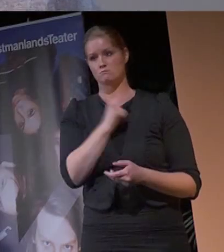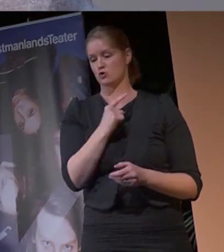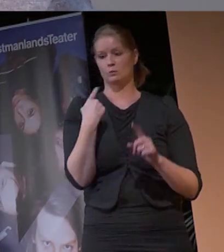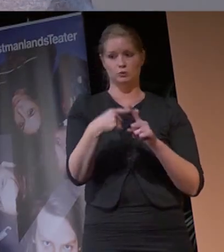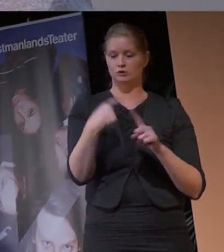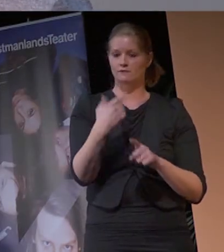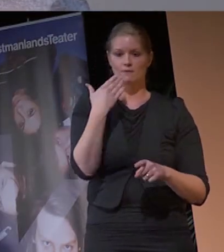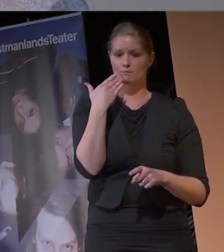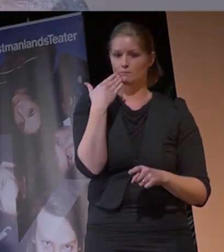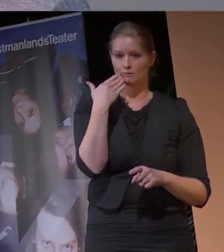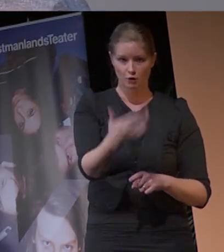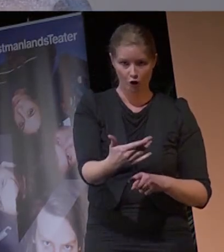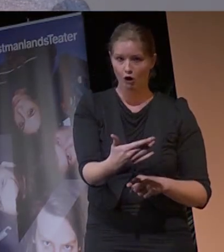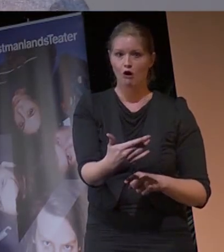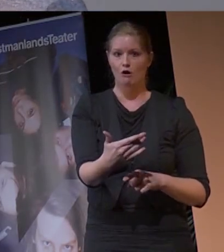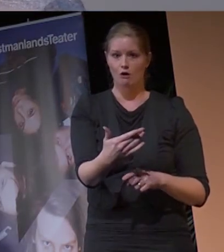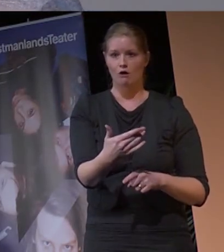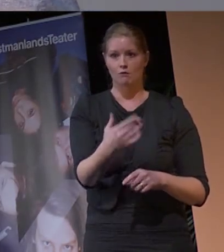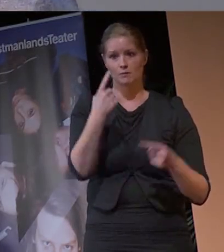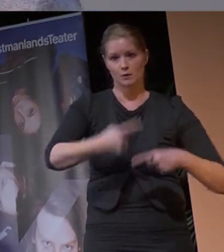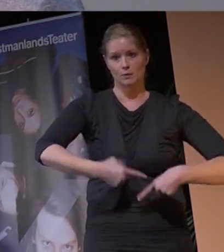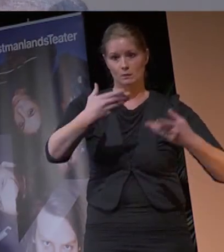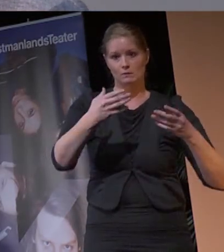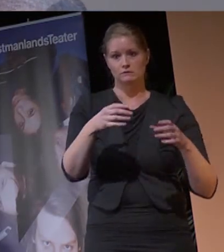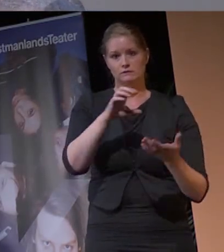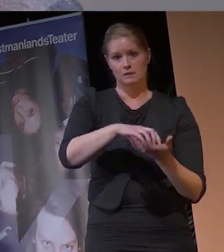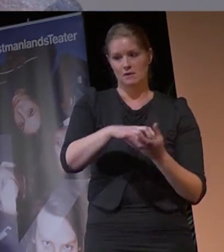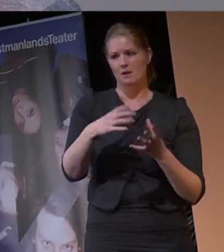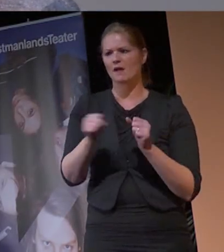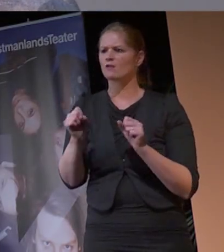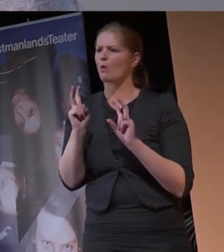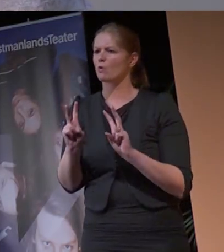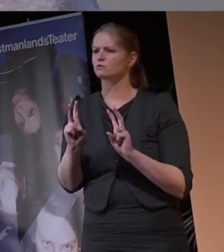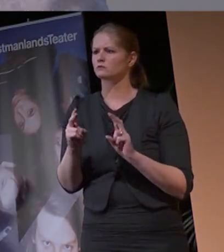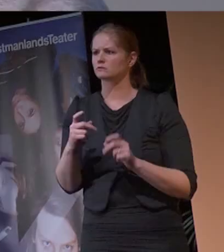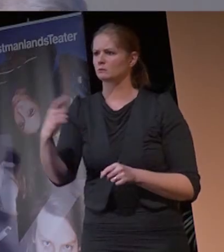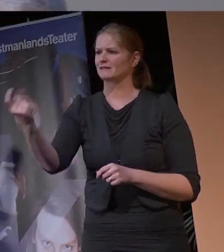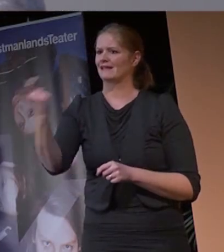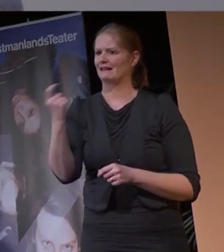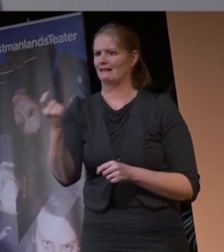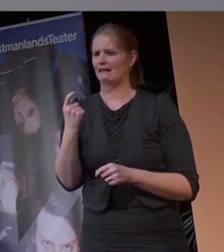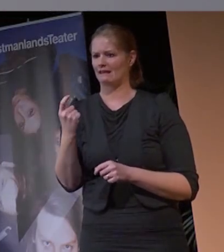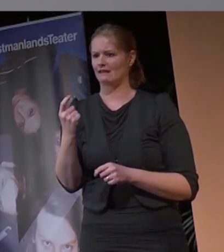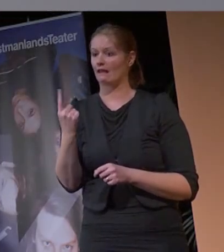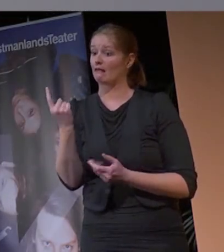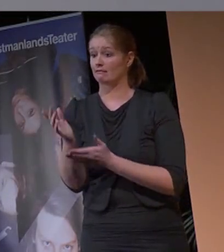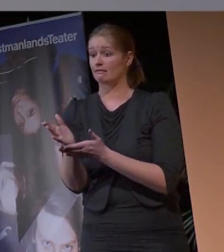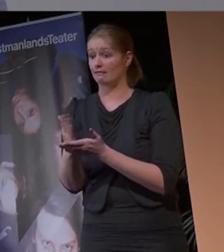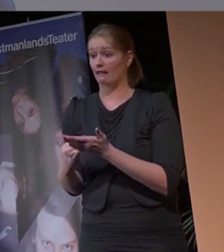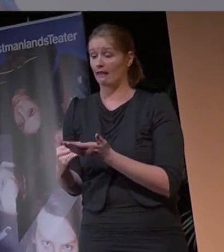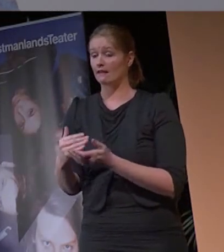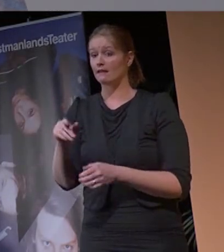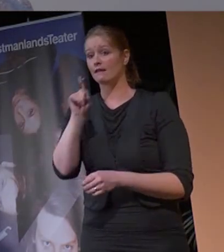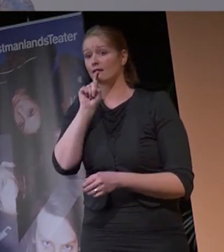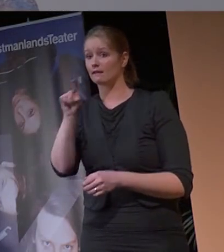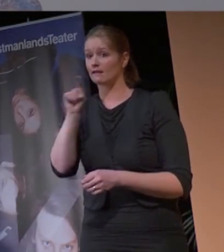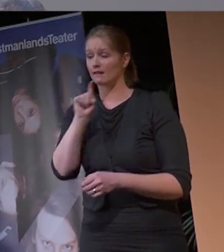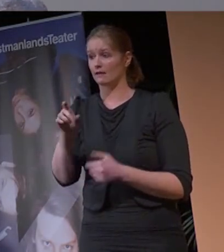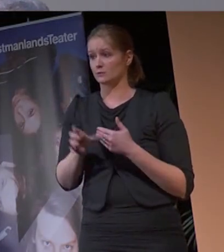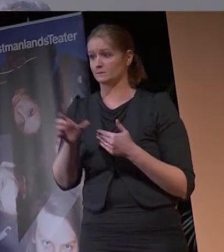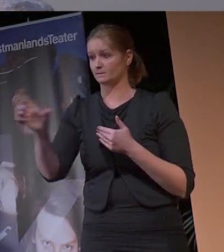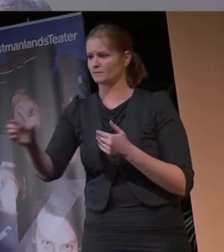kultursamverkansmodellen, men jag har förstås också mött kritiken. Och den har varit väldigt tydlig. Och en del av kritiken har stuckit ut, men mycket